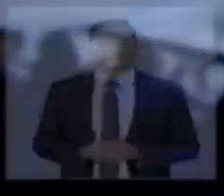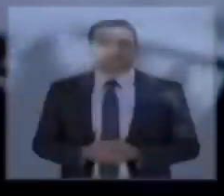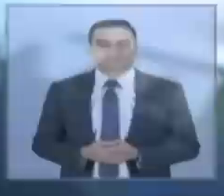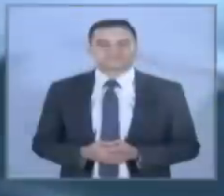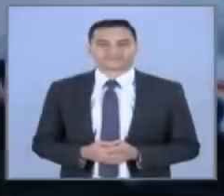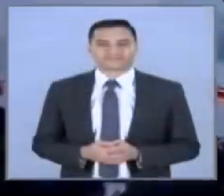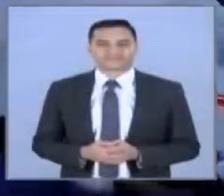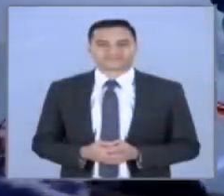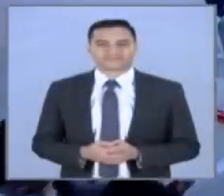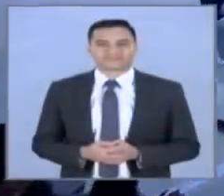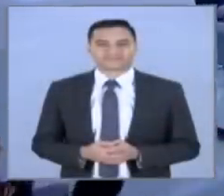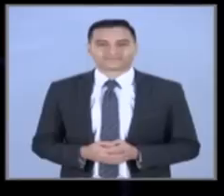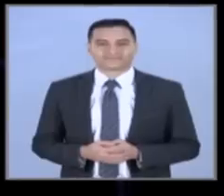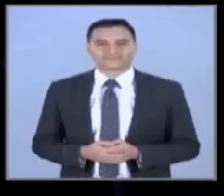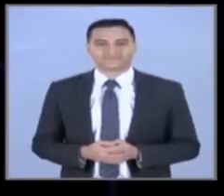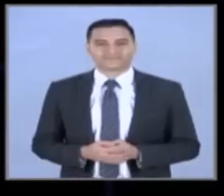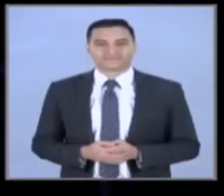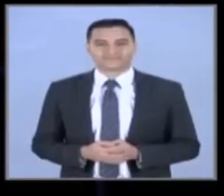الروائي عصام يوسف.